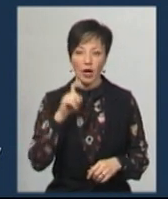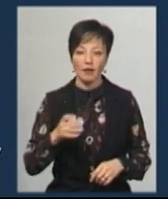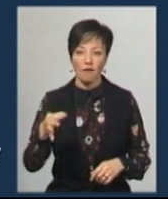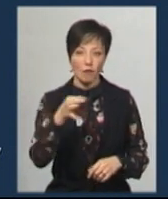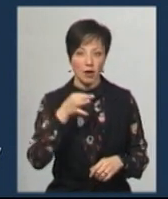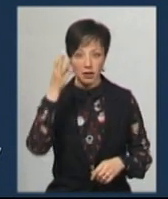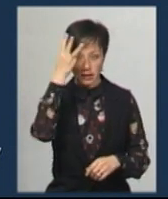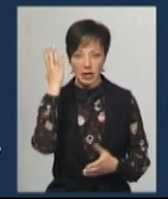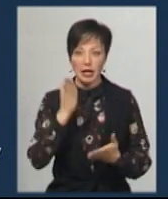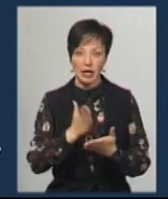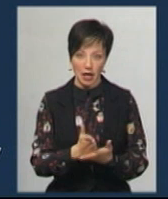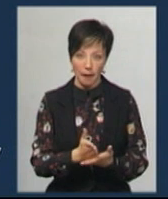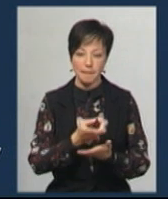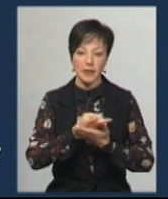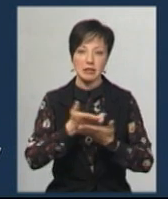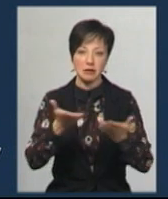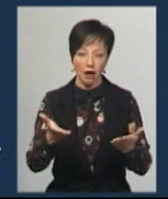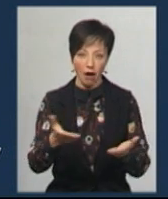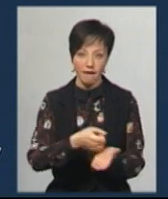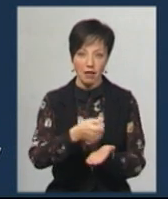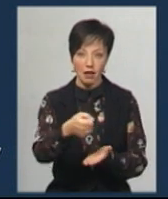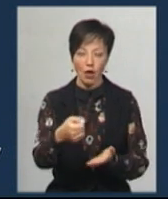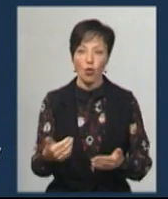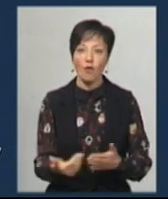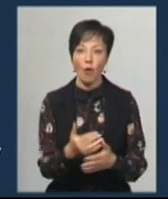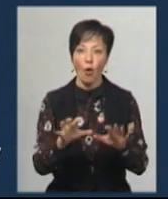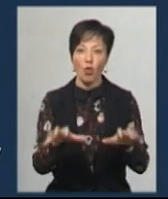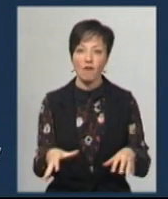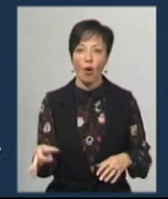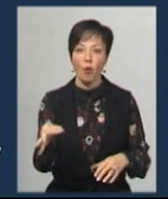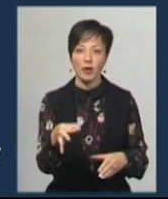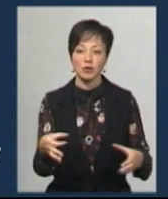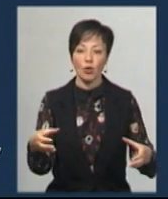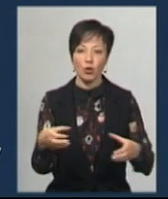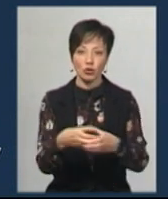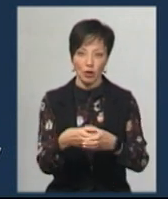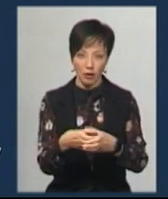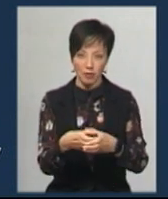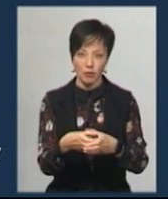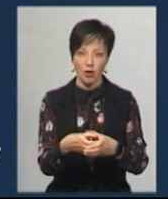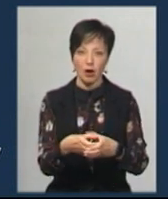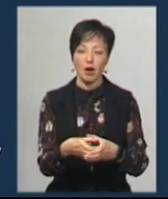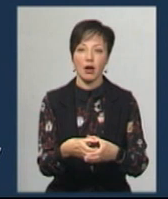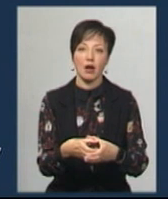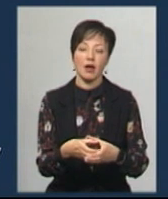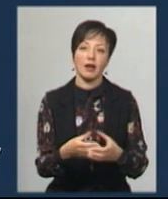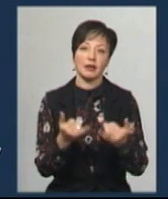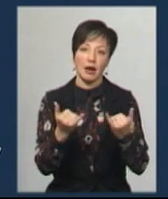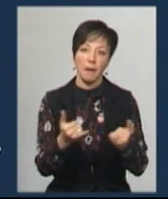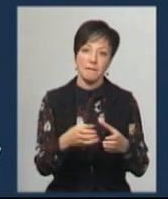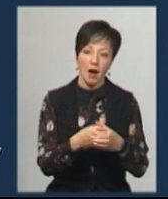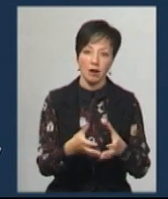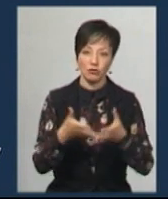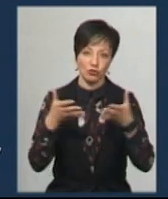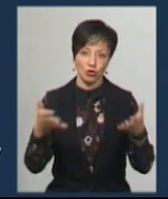є якраз представлення нового голови обласного осередку для партійного функціоналу і для